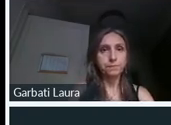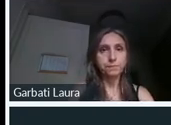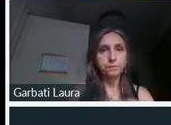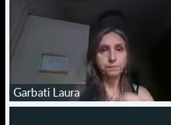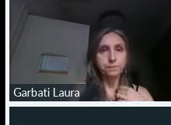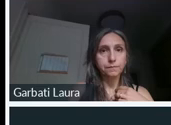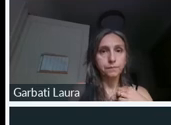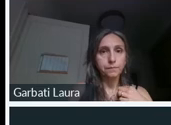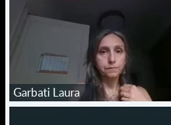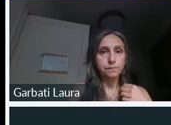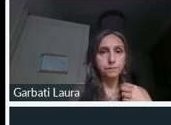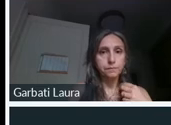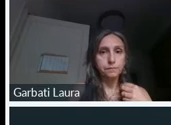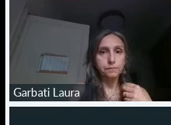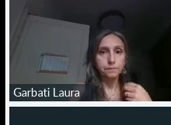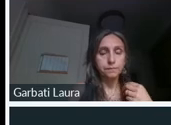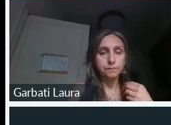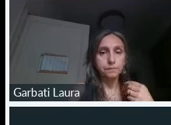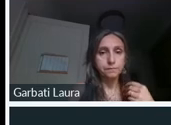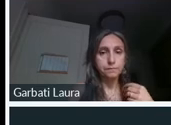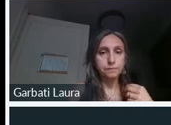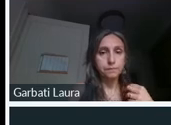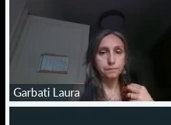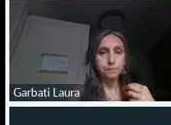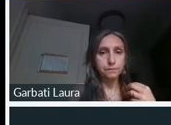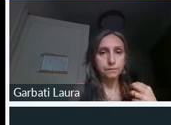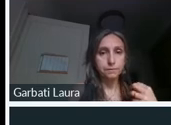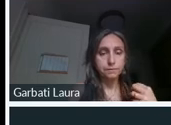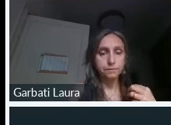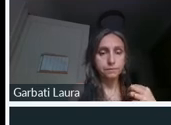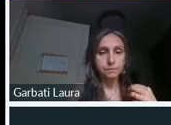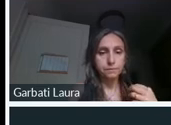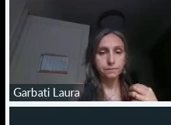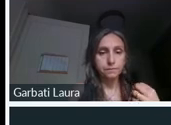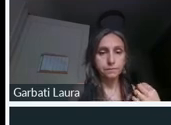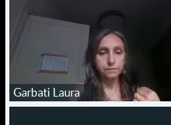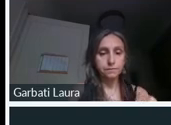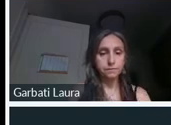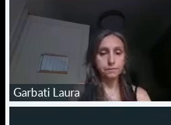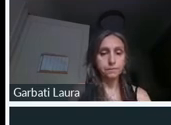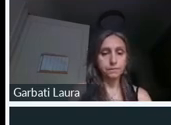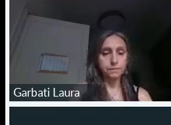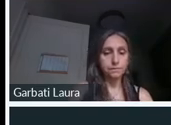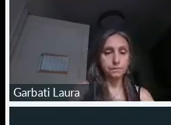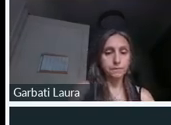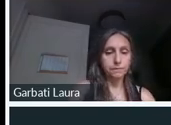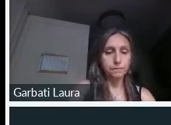una soluzione proprietaria bisogna